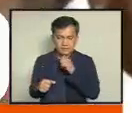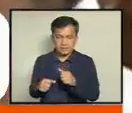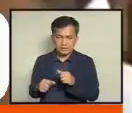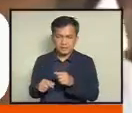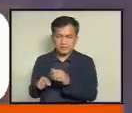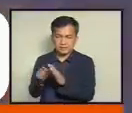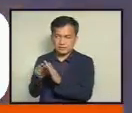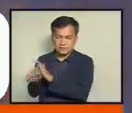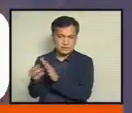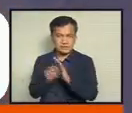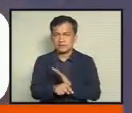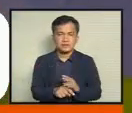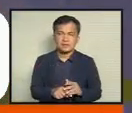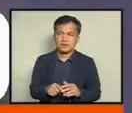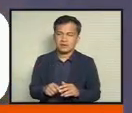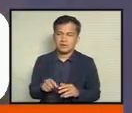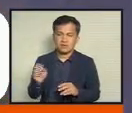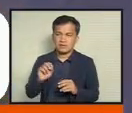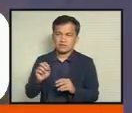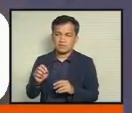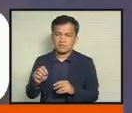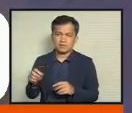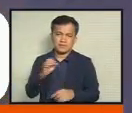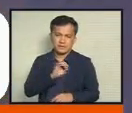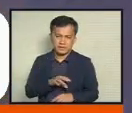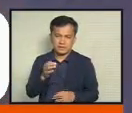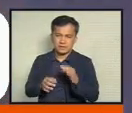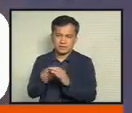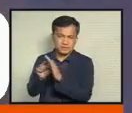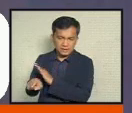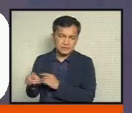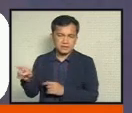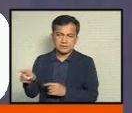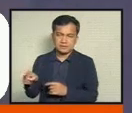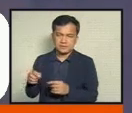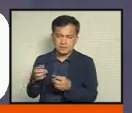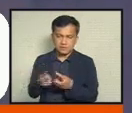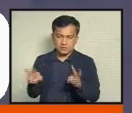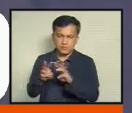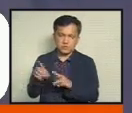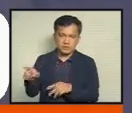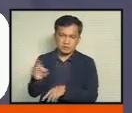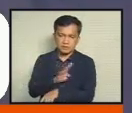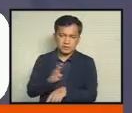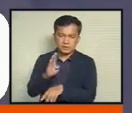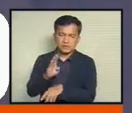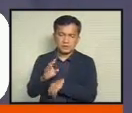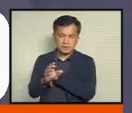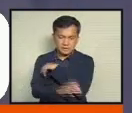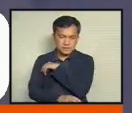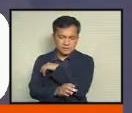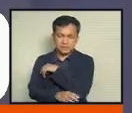patayan. Wala ako makuha kung patayin kita. Mas may silbi kayo sa bayan